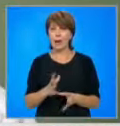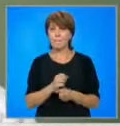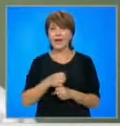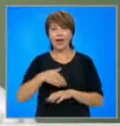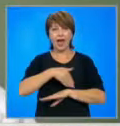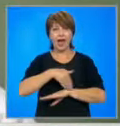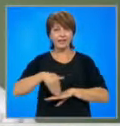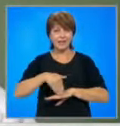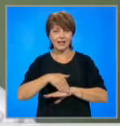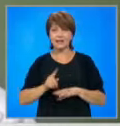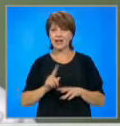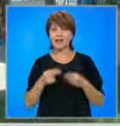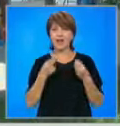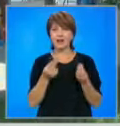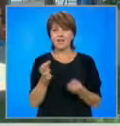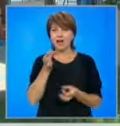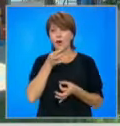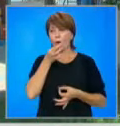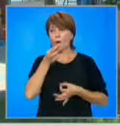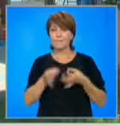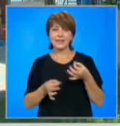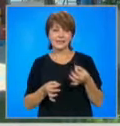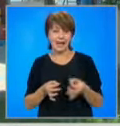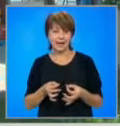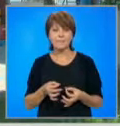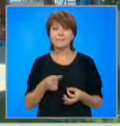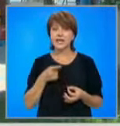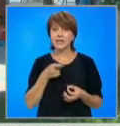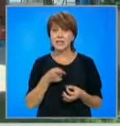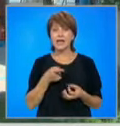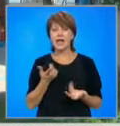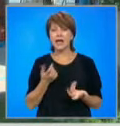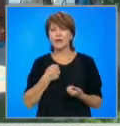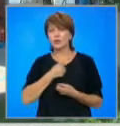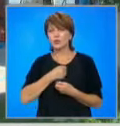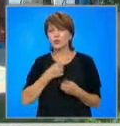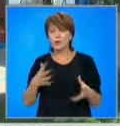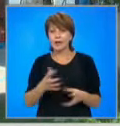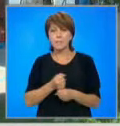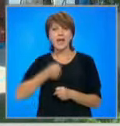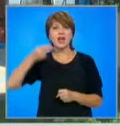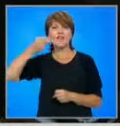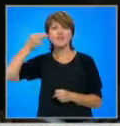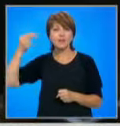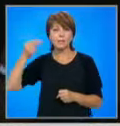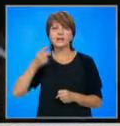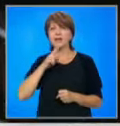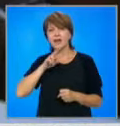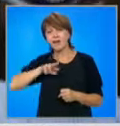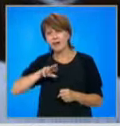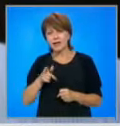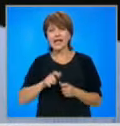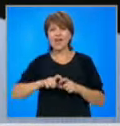не е дало каквито и да било обяснение. За Емануела е още по-трудно да издири фирмата и да изисква, например, фактури, които